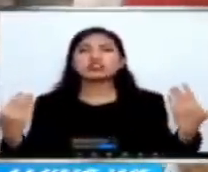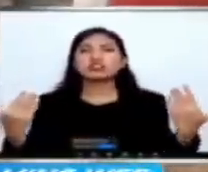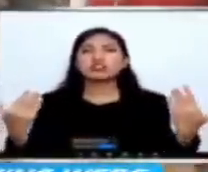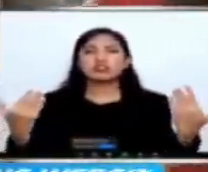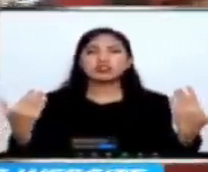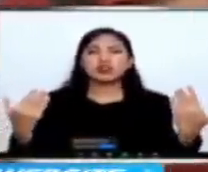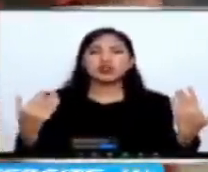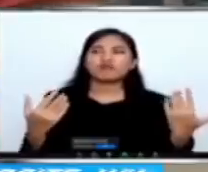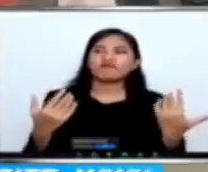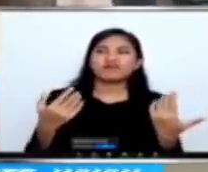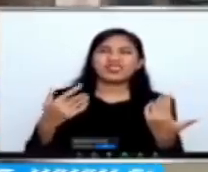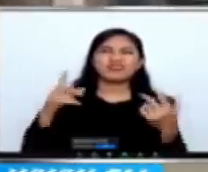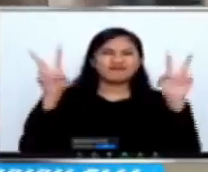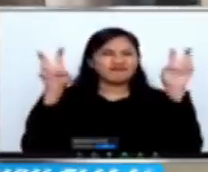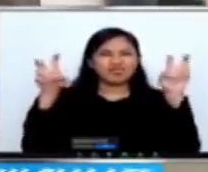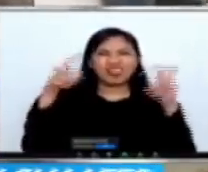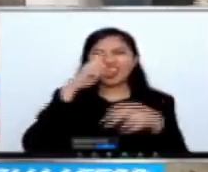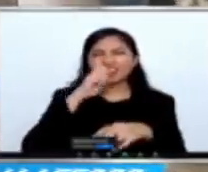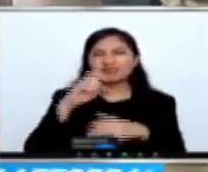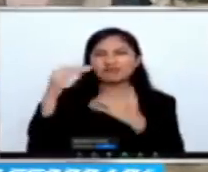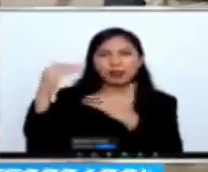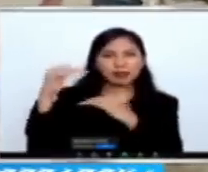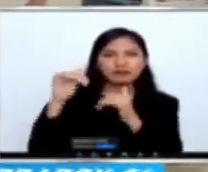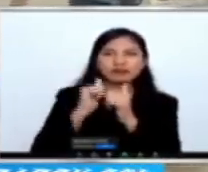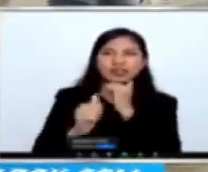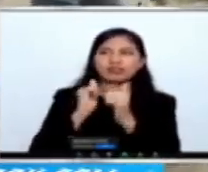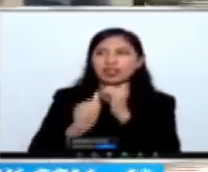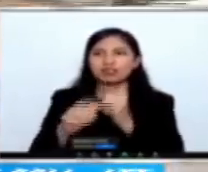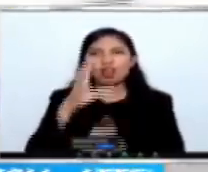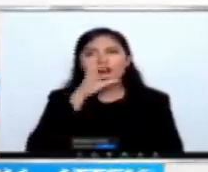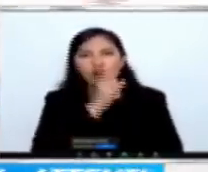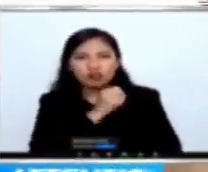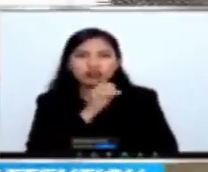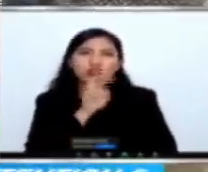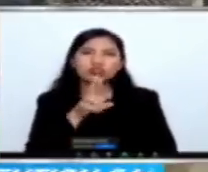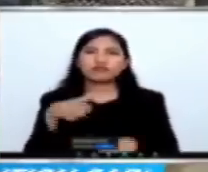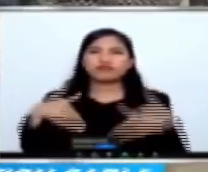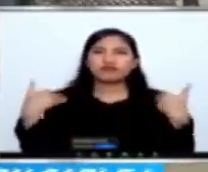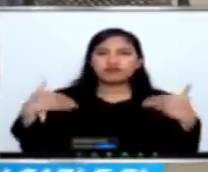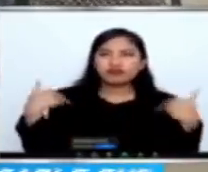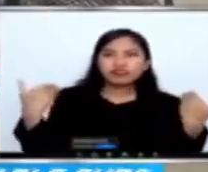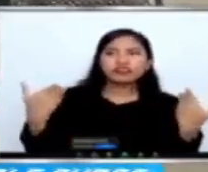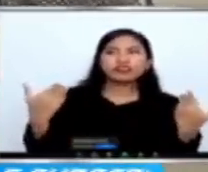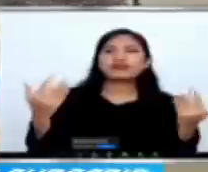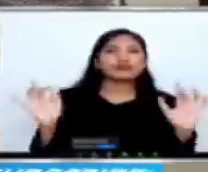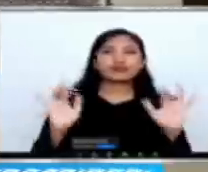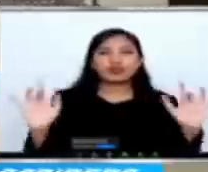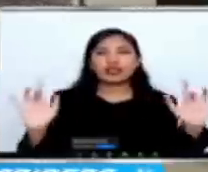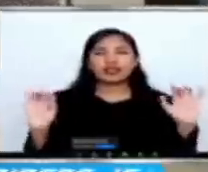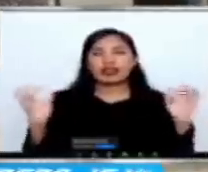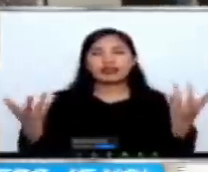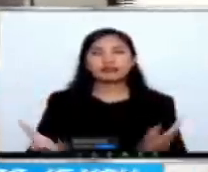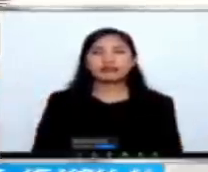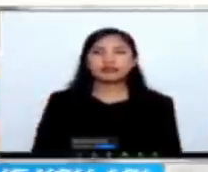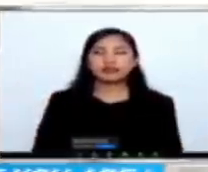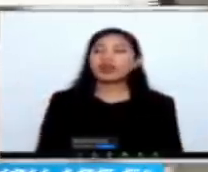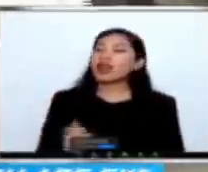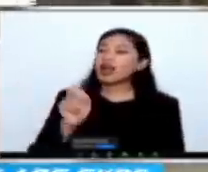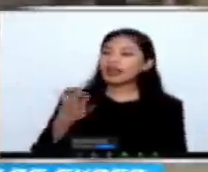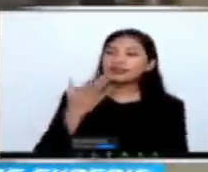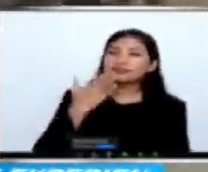mga pinapayagang lumabas ngayon, mapabata man yan o mapa-senior citizen, Rafi. Okay, maraming salamat sa iyo,